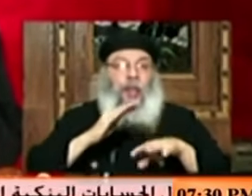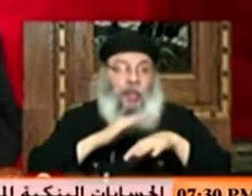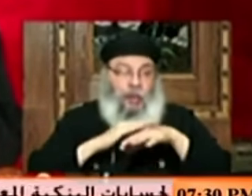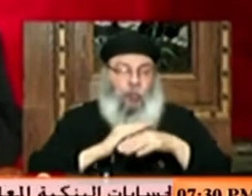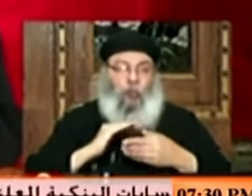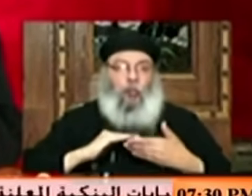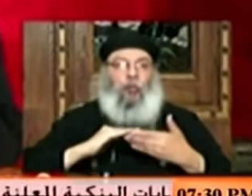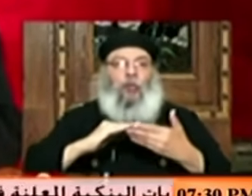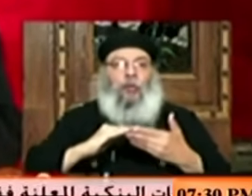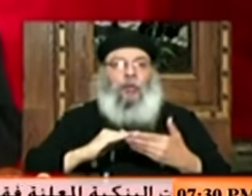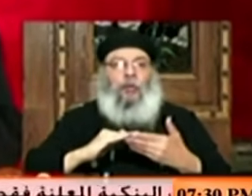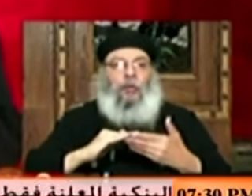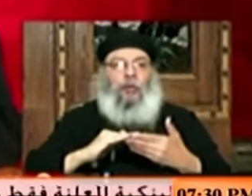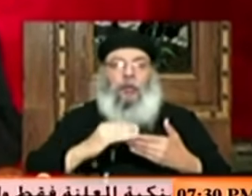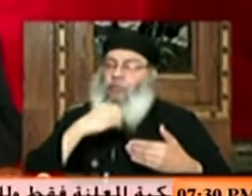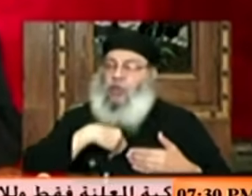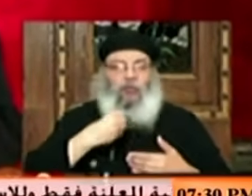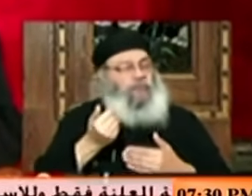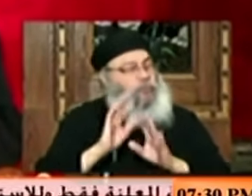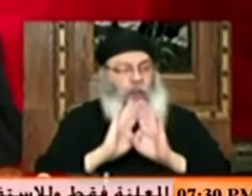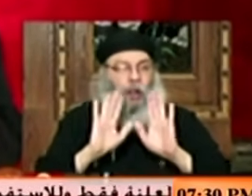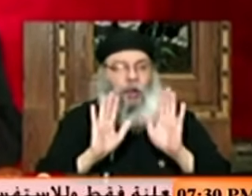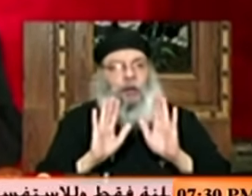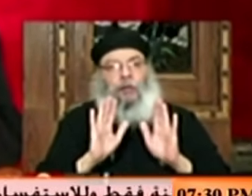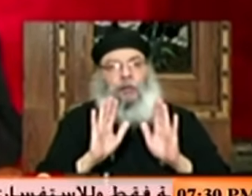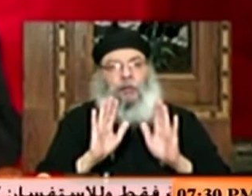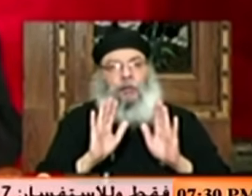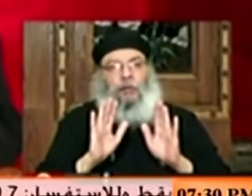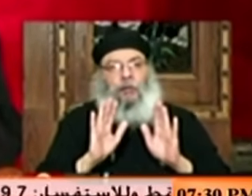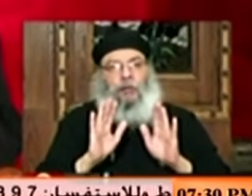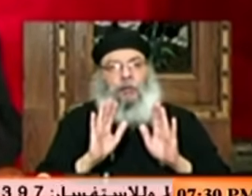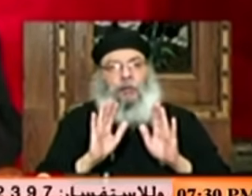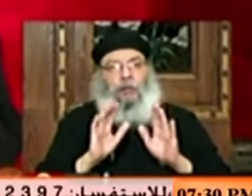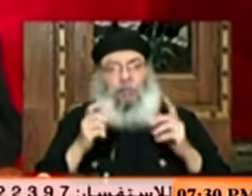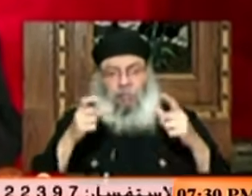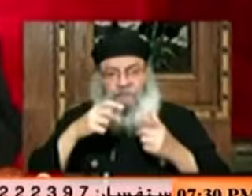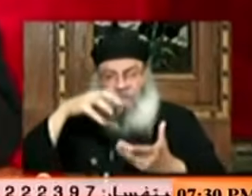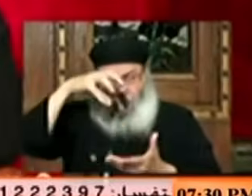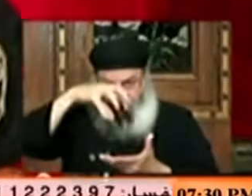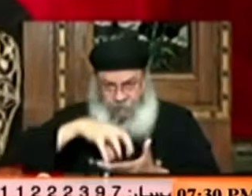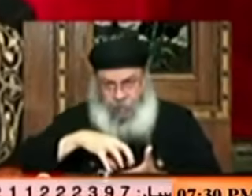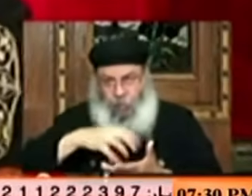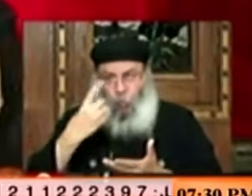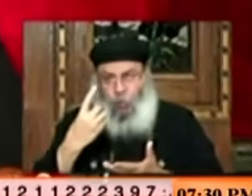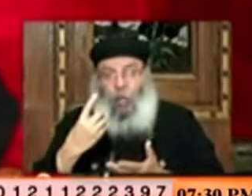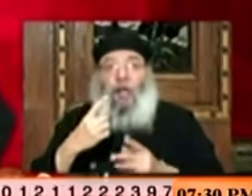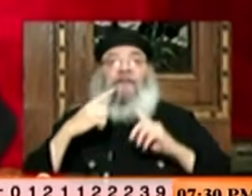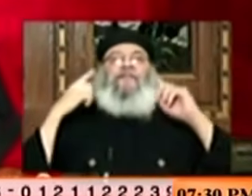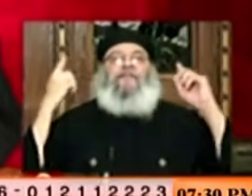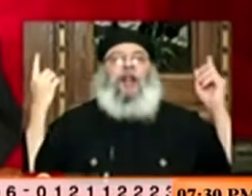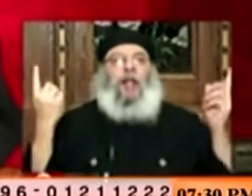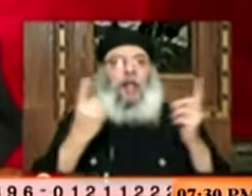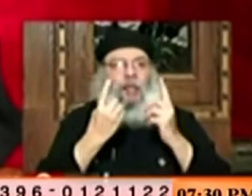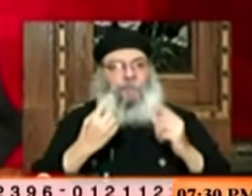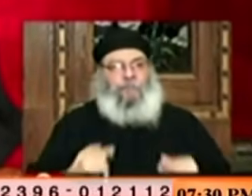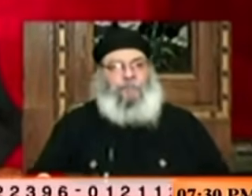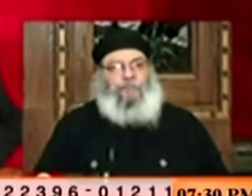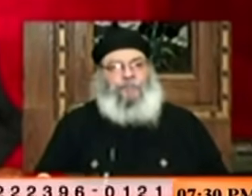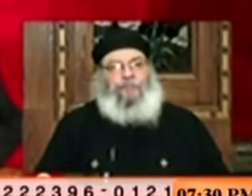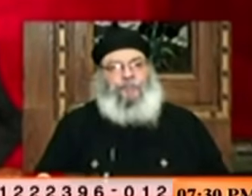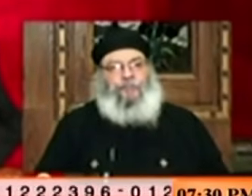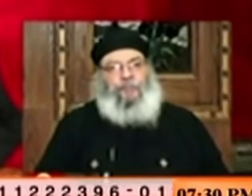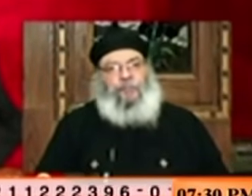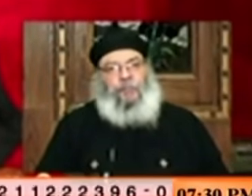بيخدموا مش بيدوروا على مكسب ومش بيخدم في حدود دوله معينه في كل العالم طب